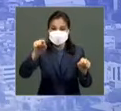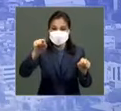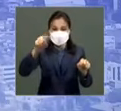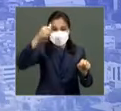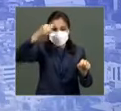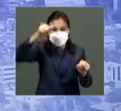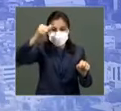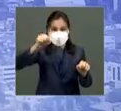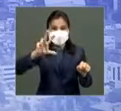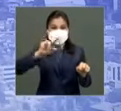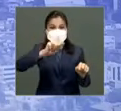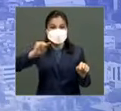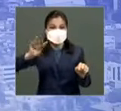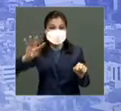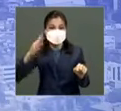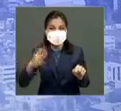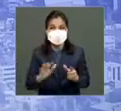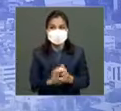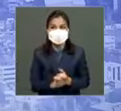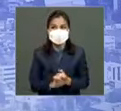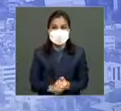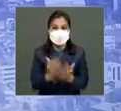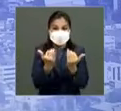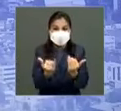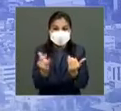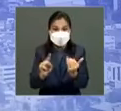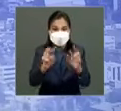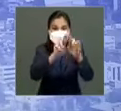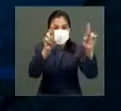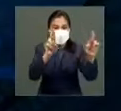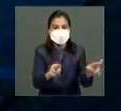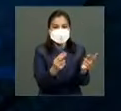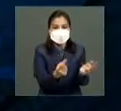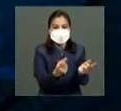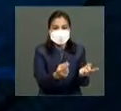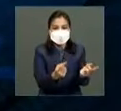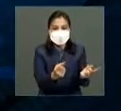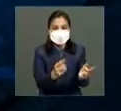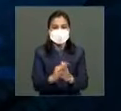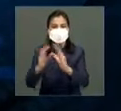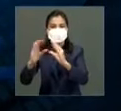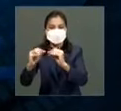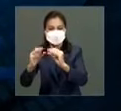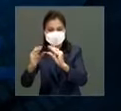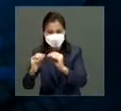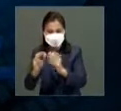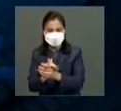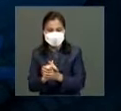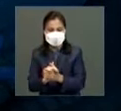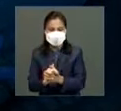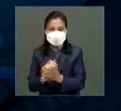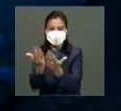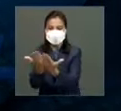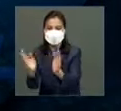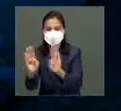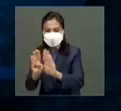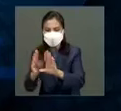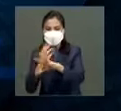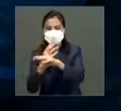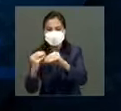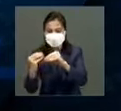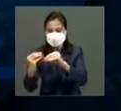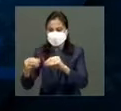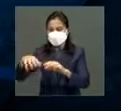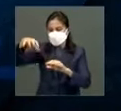3-4 วันนี้แล้วนะครับอันนี้คลัสเตอร์มาจากสถานบันเทิงงานสัมมนาแล้วก็ผู้ป่วยยืนยันในครอบครัวแล้วก็สถานที่ทำง